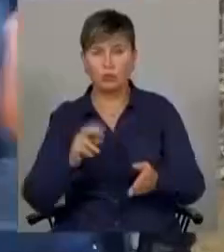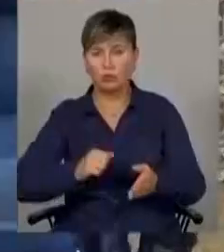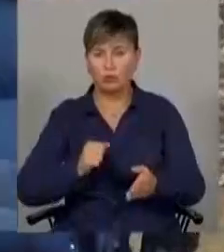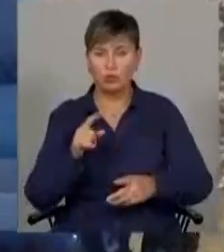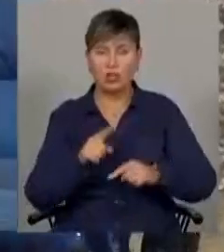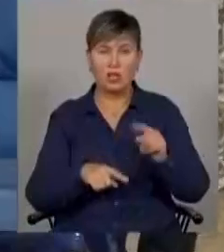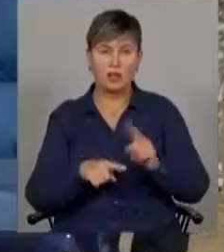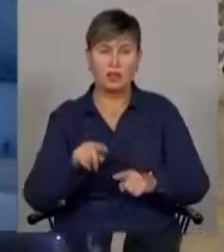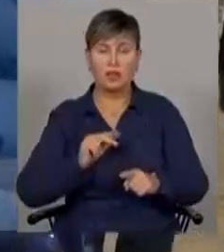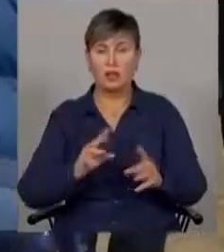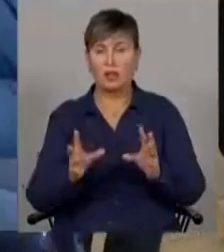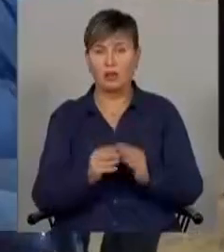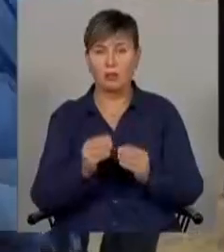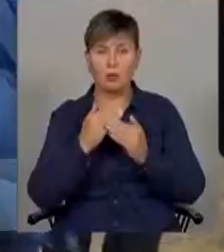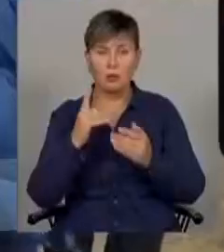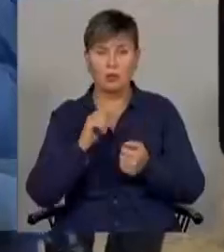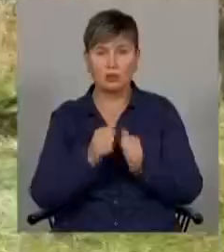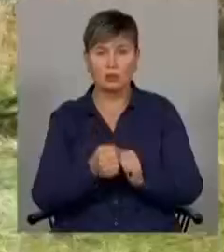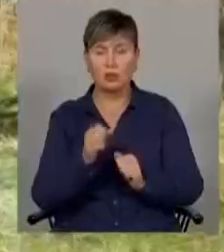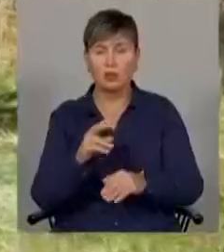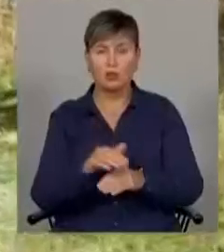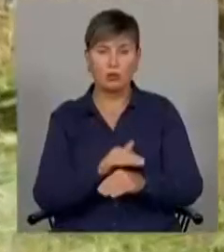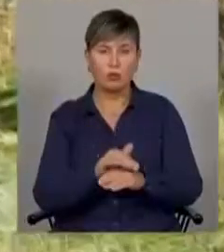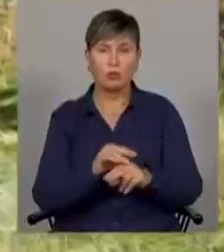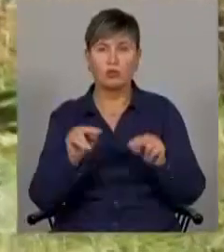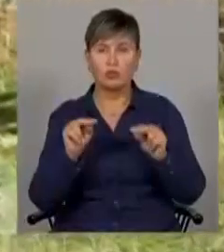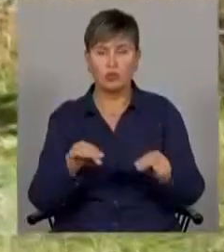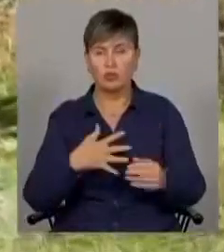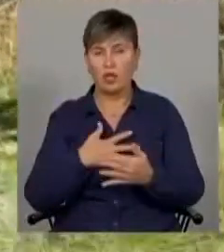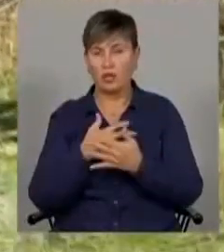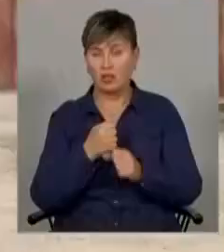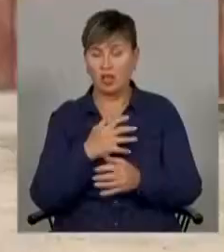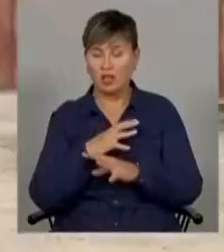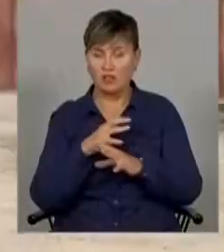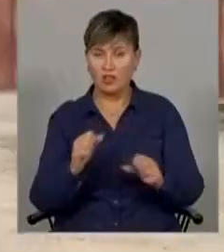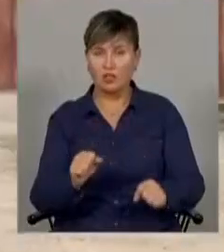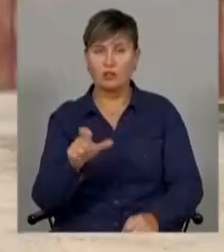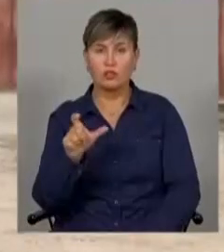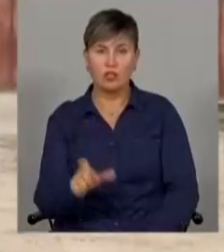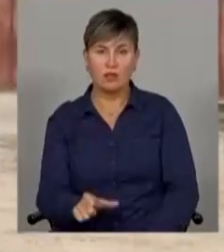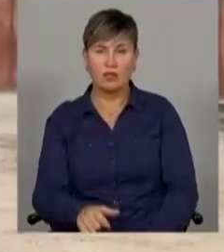родные коллеги последние запомнили его как доброго честного и отважного человека